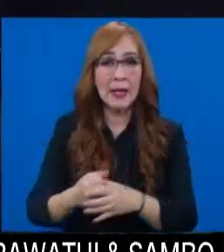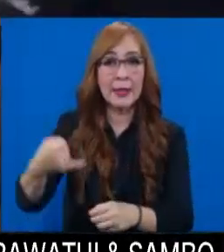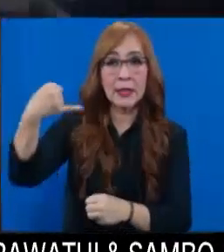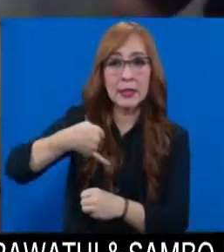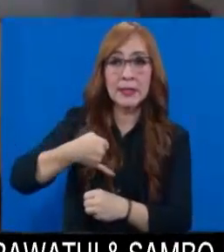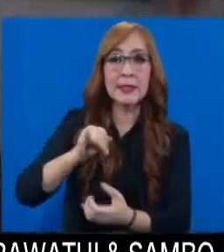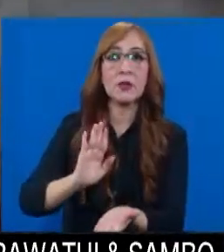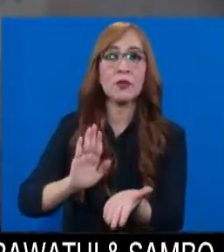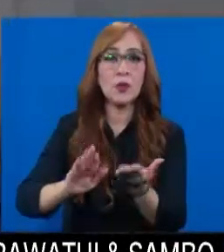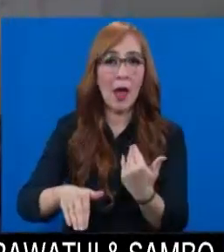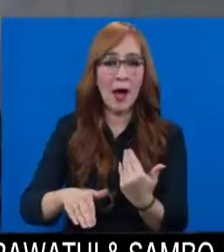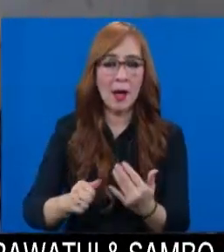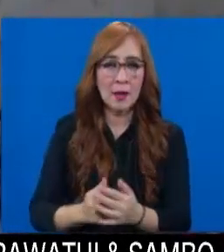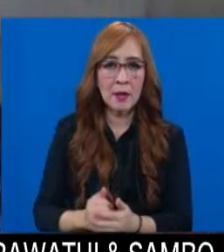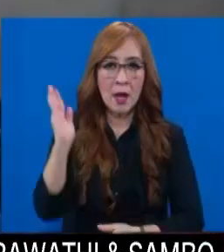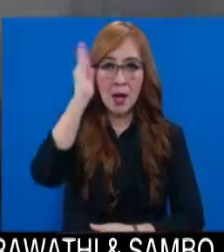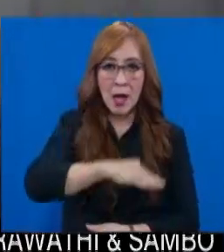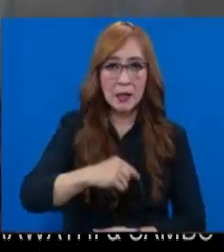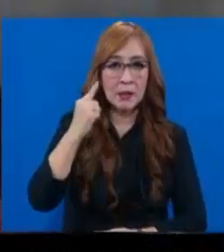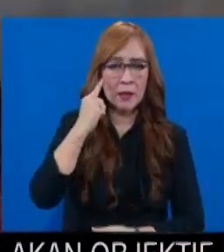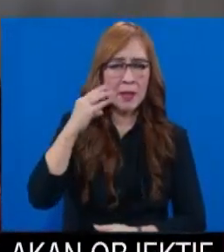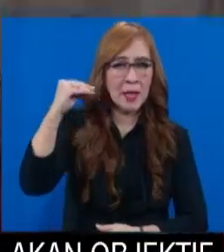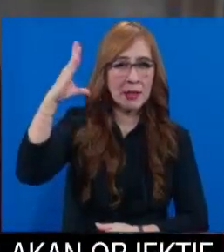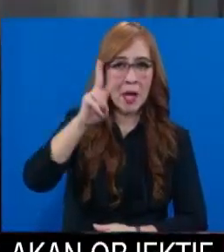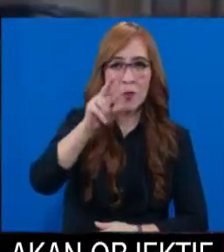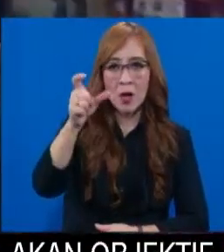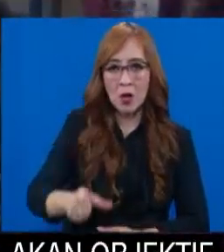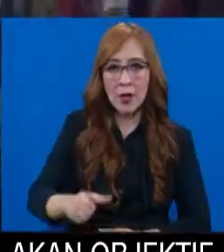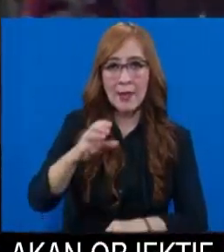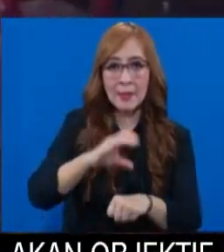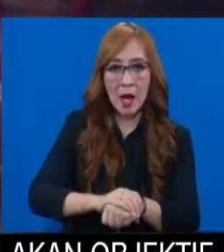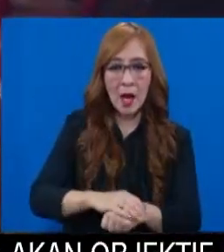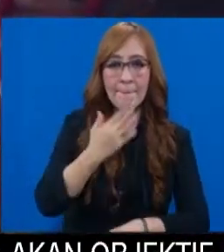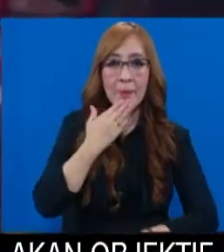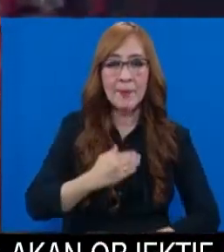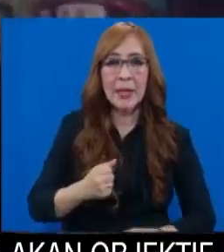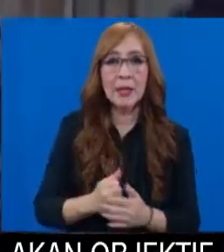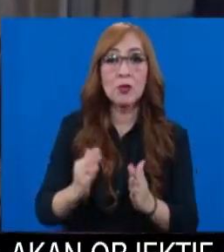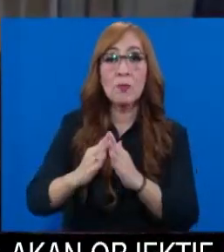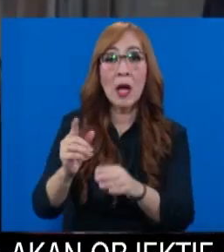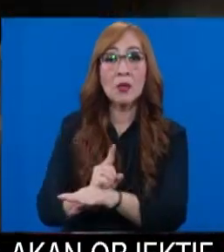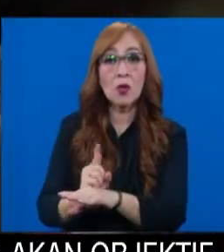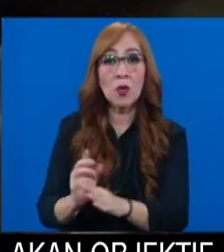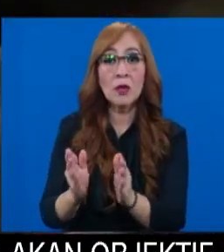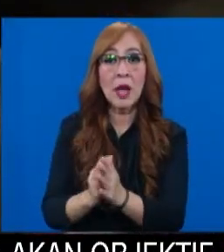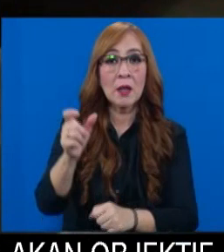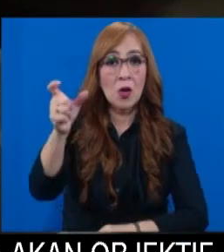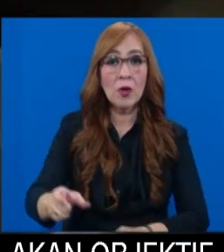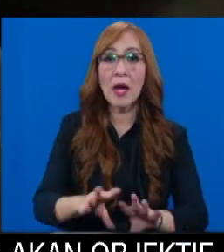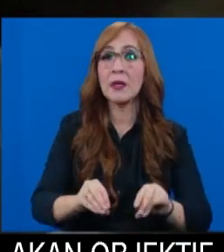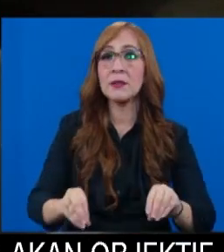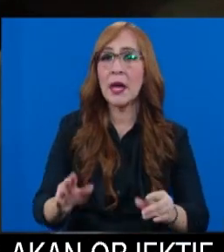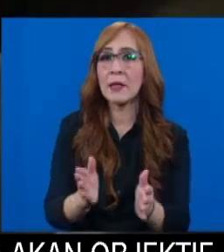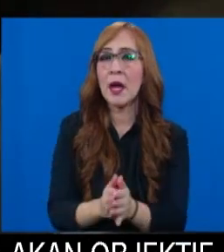LPG subsidi pada Selasa siang. Dua orang ditangkap, yakni pemilik ruko dan seorang pekerja, serta barang bukti puluhan tabung